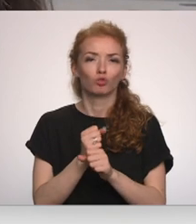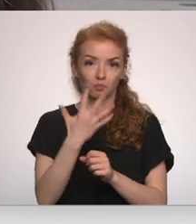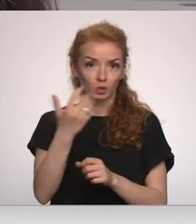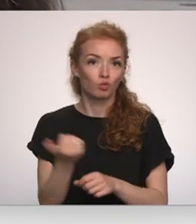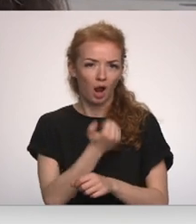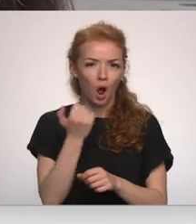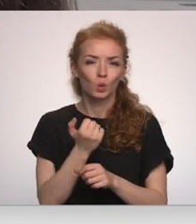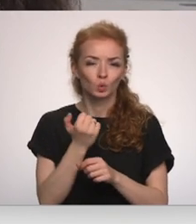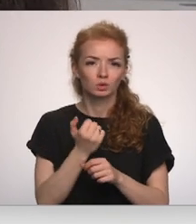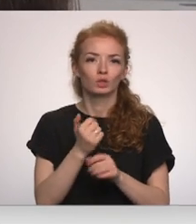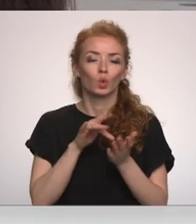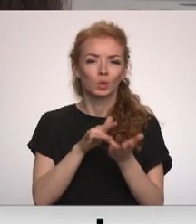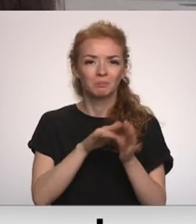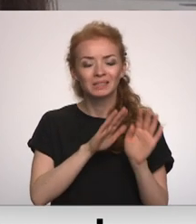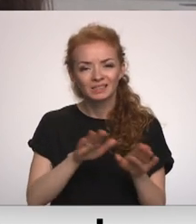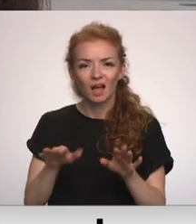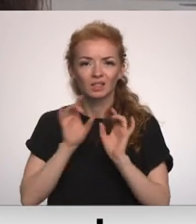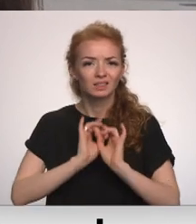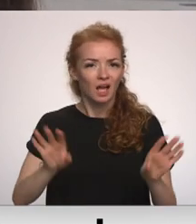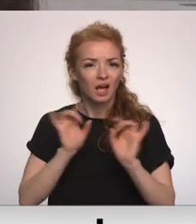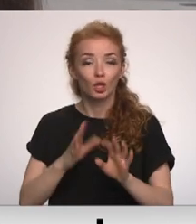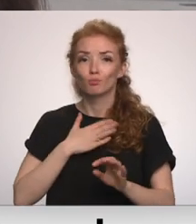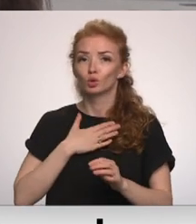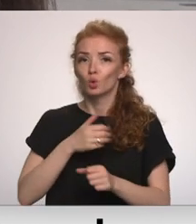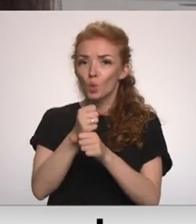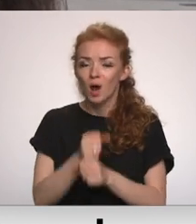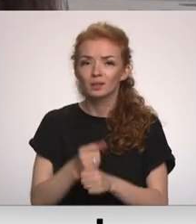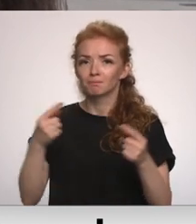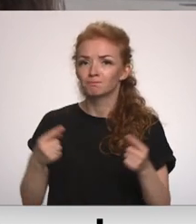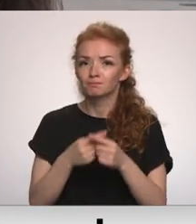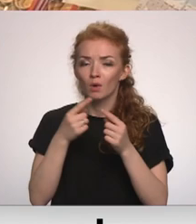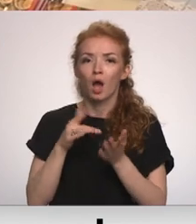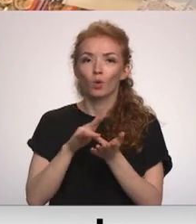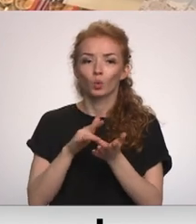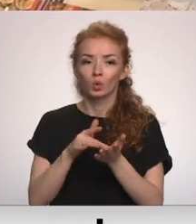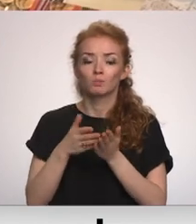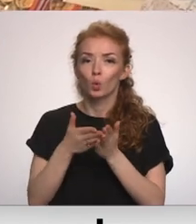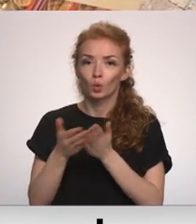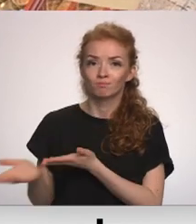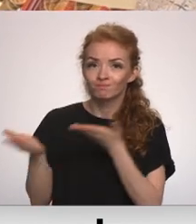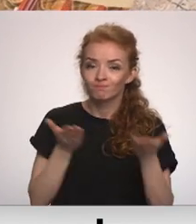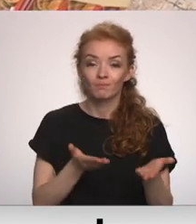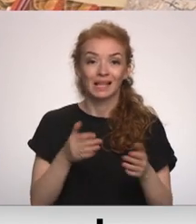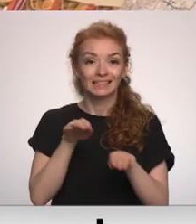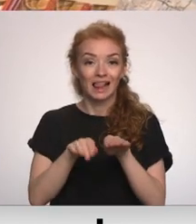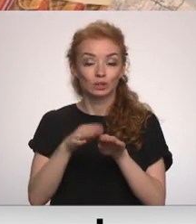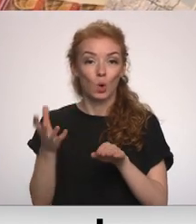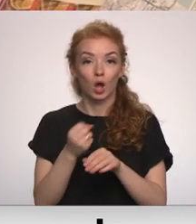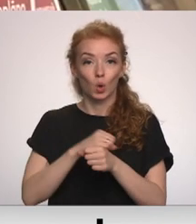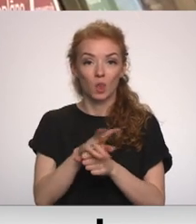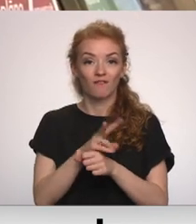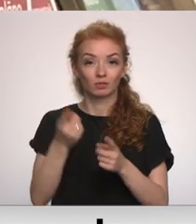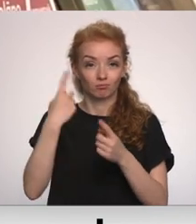gadus turismu izstādēs, stāstot par to, ka mūsu osta ir ļoti piemērota kruīzu kuģu uzņemšanai. Salīdzinot ar pandēmijas laiku,